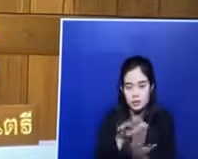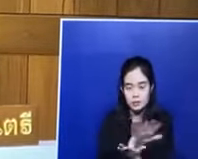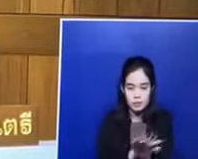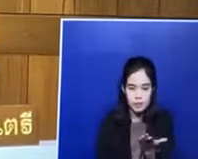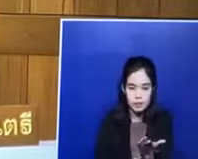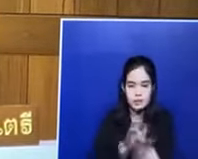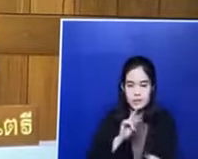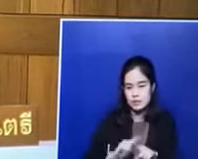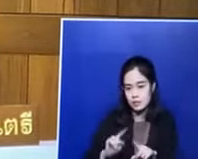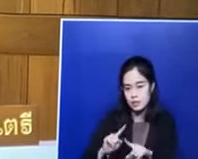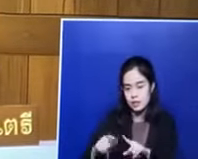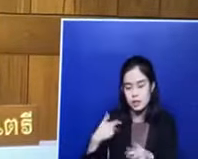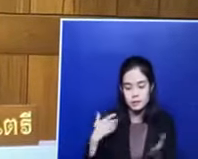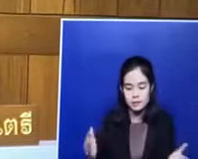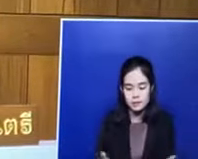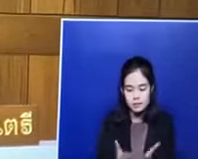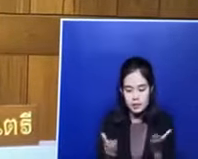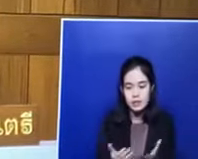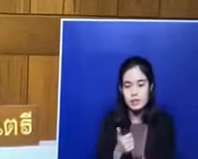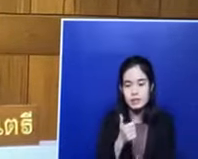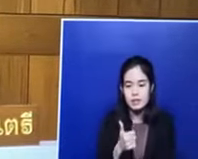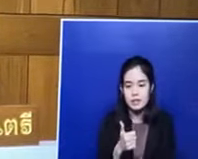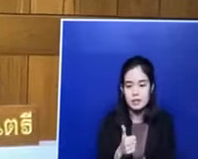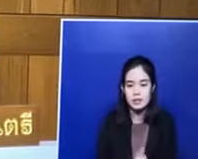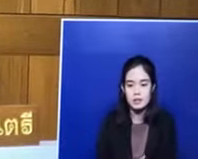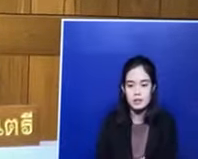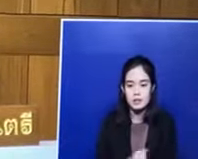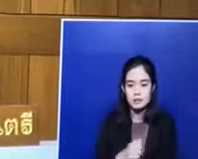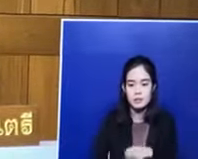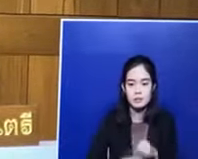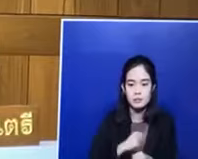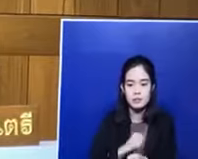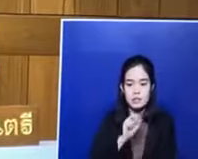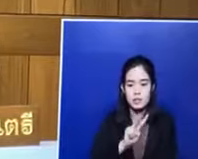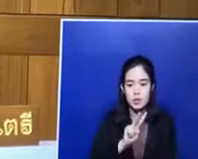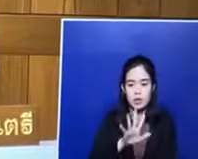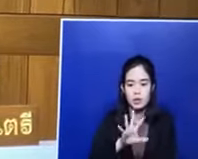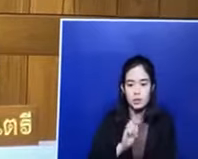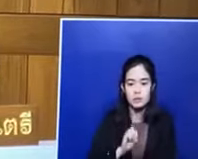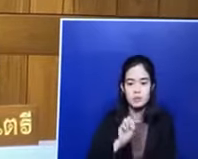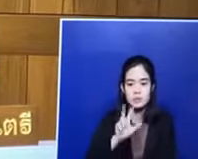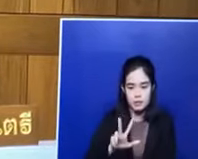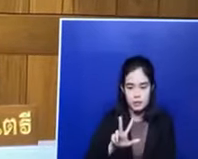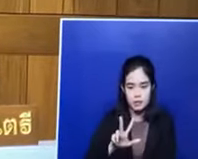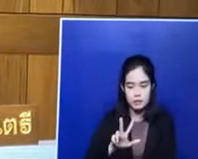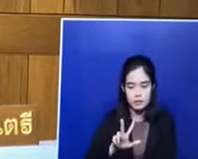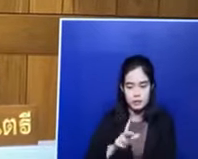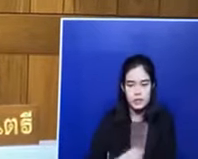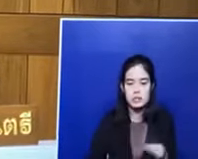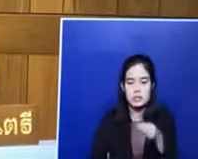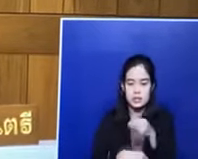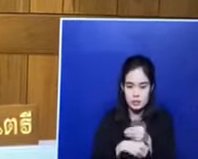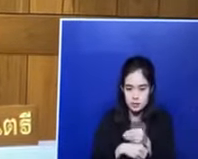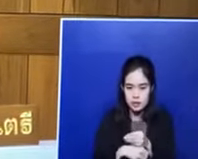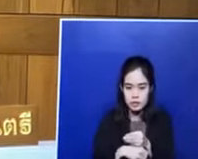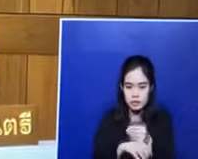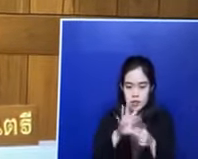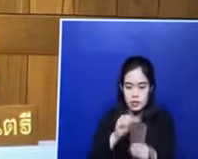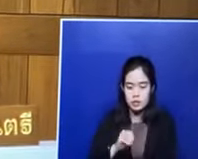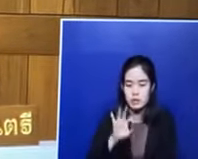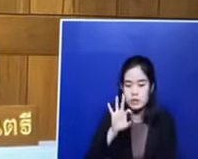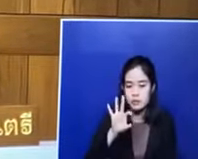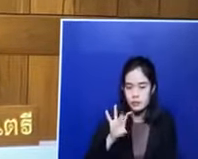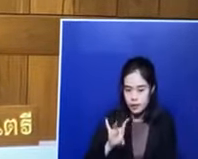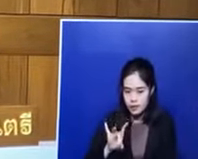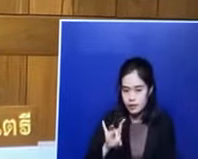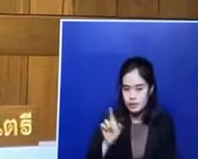งขึ้นอย่างต่อเนื่องในปีงบประมาณ2563ผลการใช้จ่ายเพิ่มสูงขึ้นถึงร้อยละ 98.71 ของ